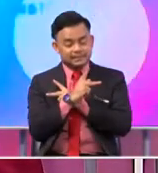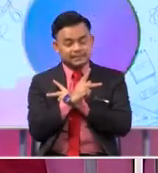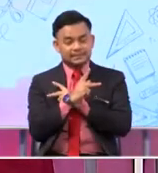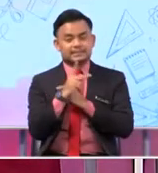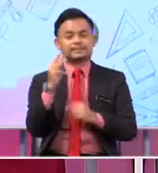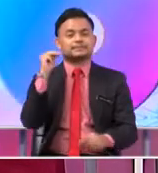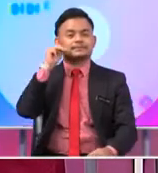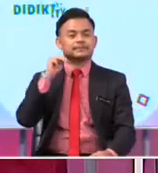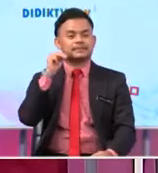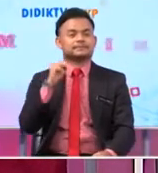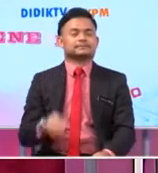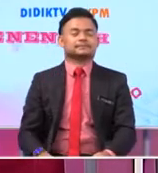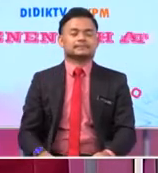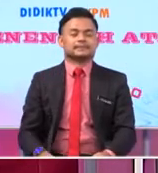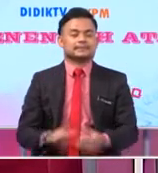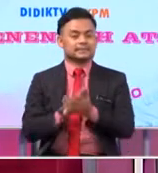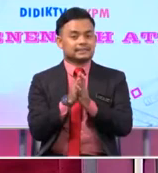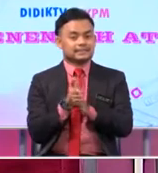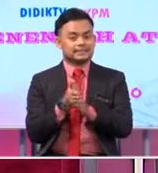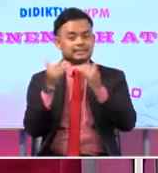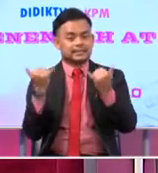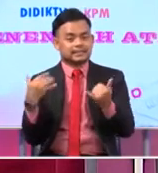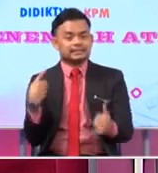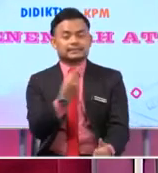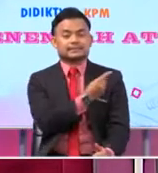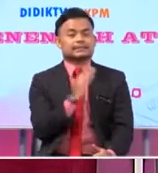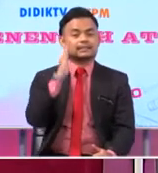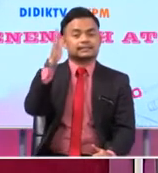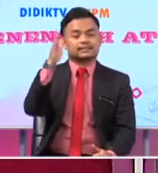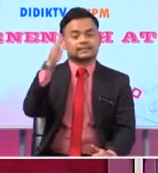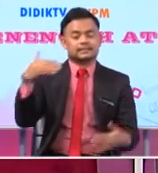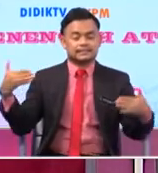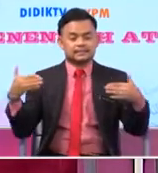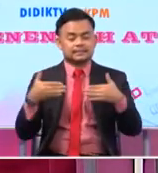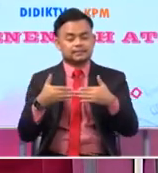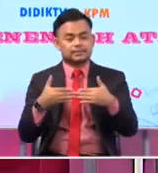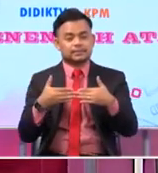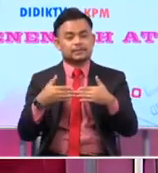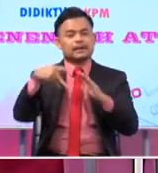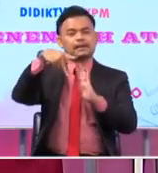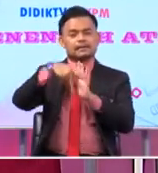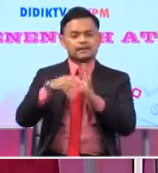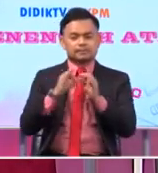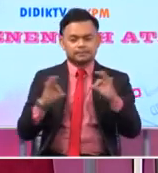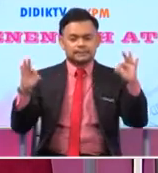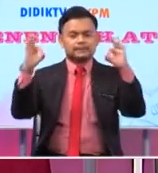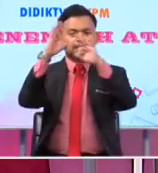jadi hari ini jadi sekarang kita akan Sambong kepada kepentingan kepribadian Mulia Kenapa kita perlu